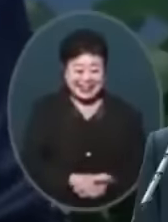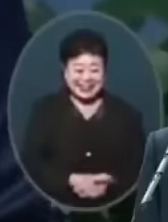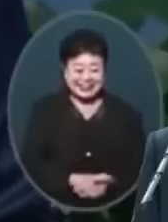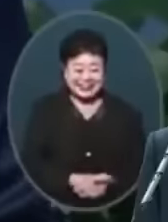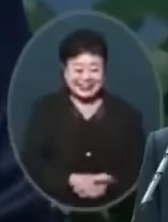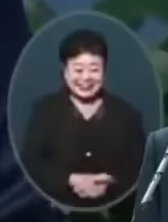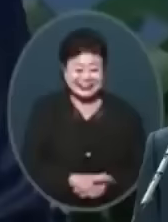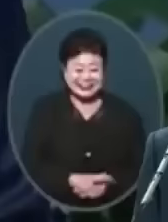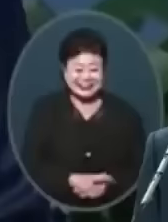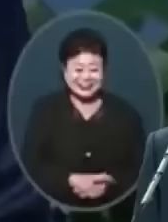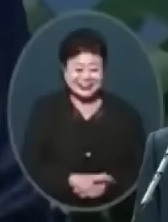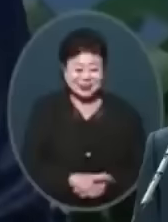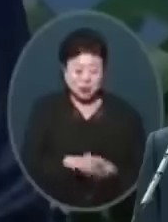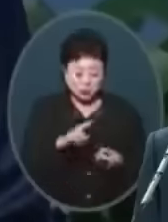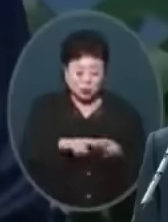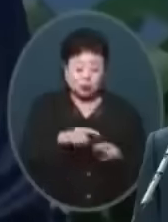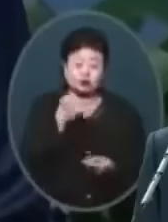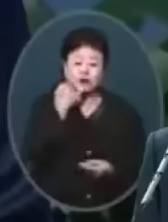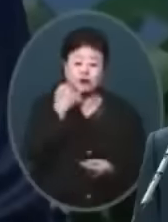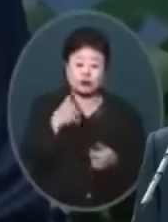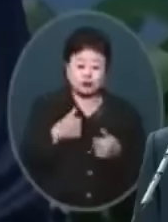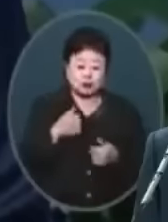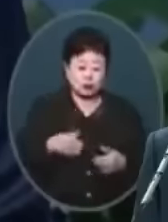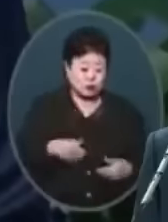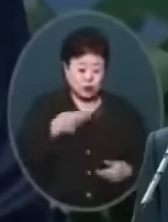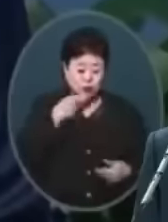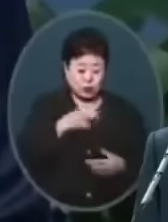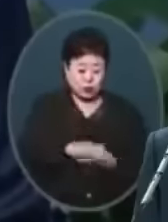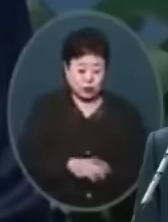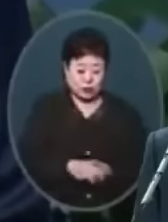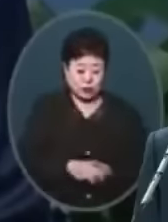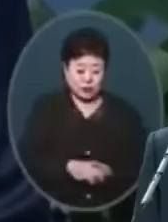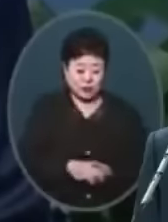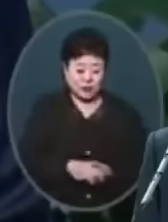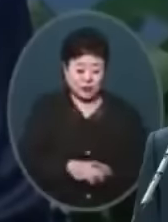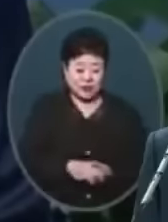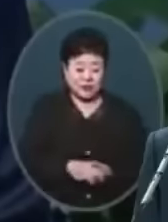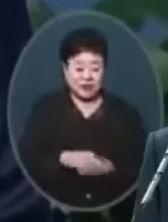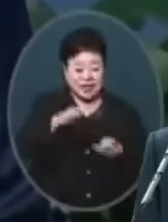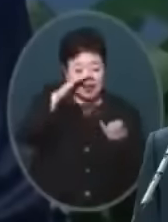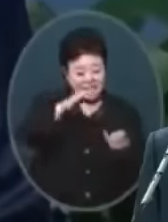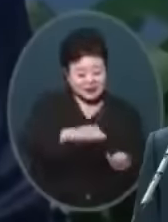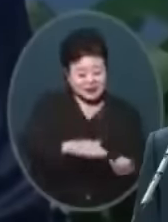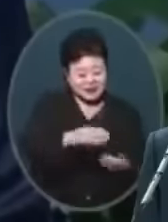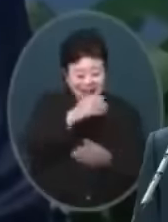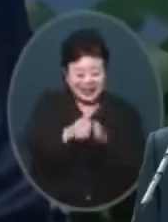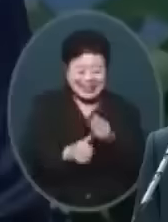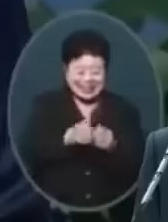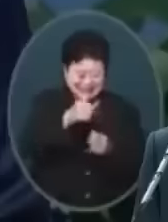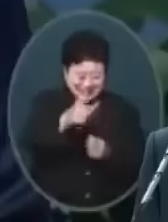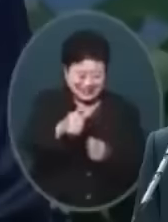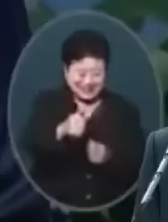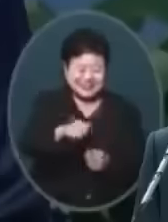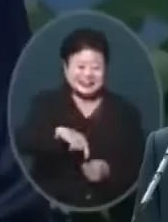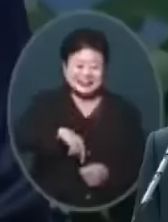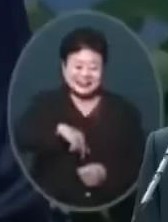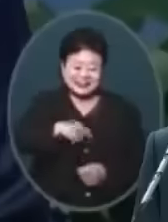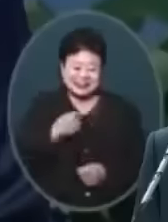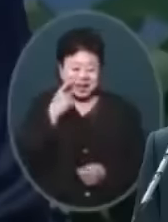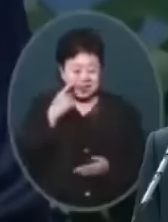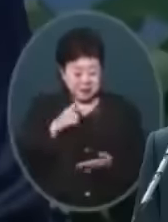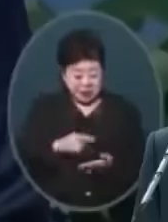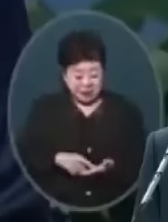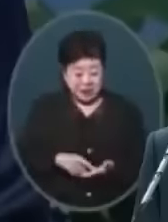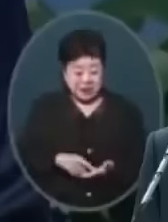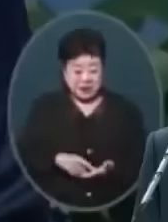아, 그러면 그래서 끝났지. 이건 내가 상담할 일이 안 된다고 제가 안수를 해보냈습니다. 하나님, 자기를